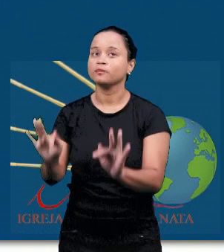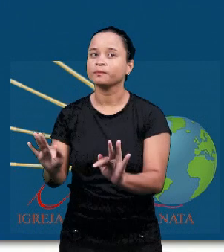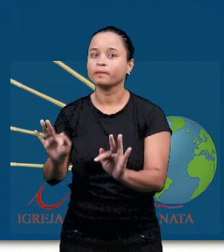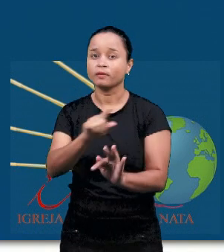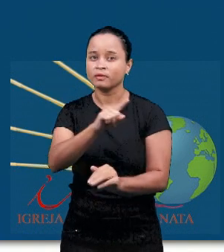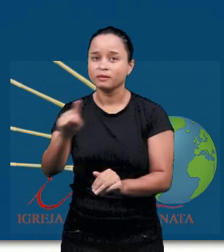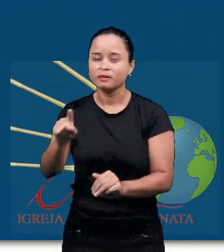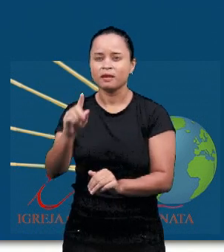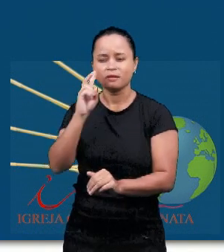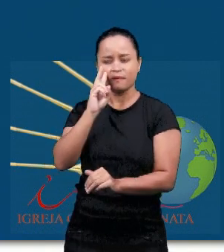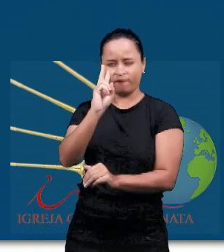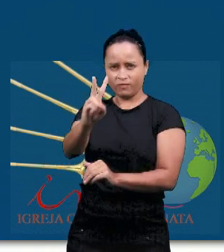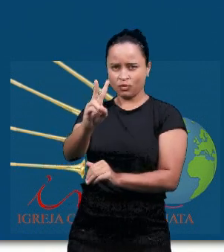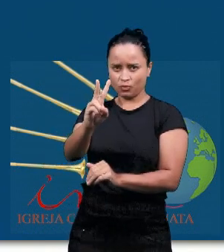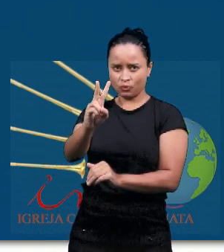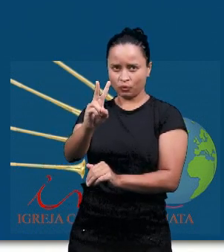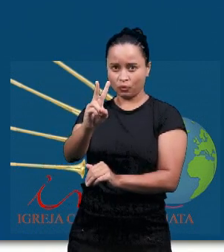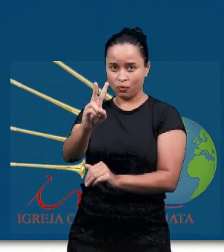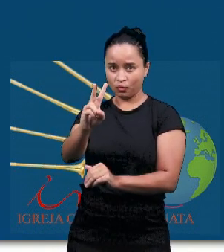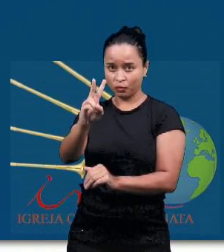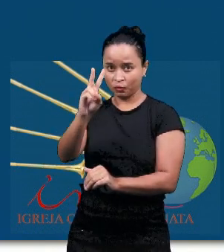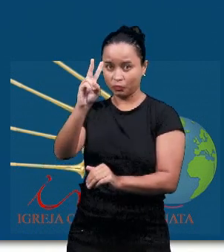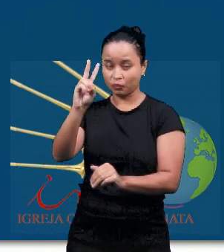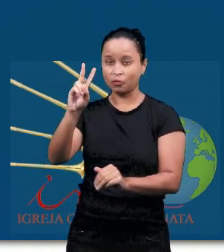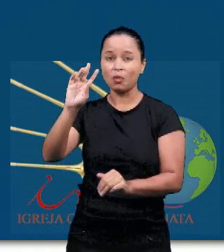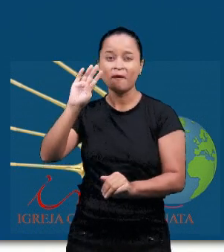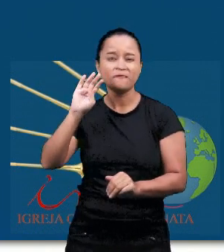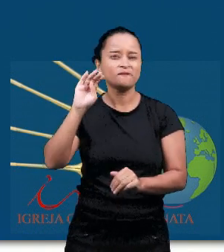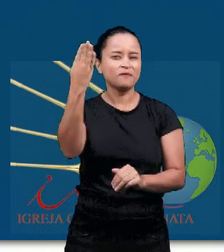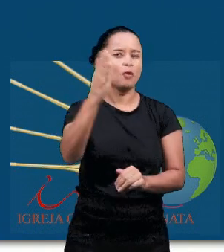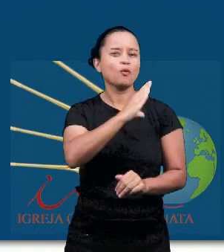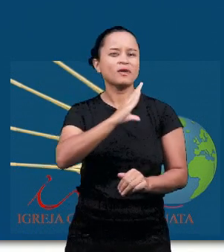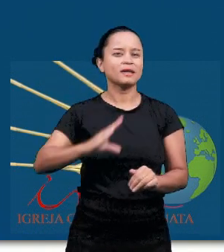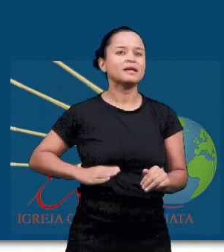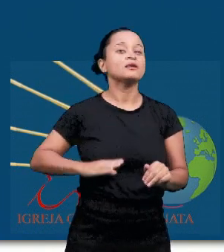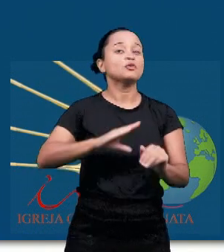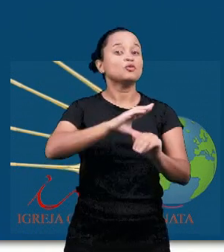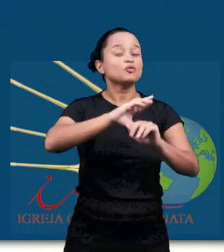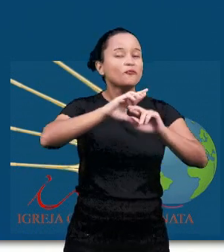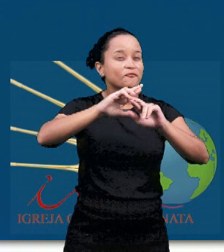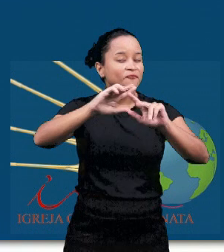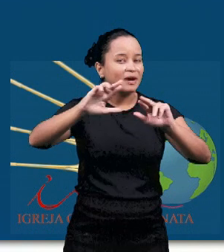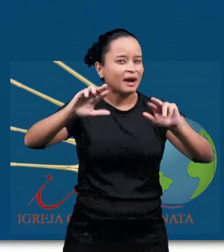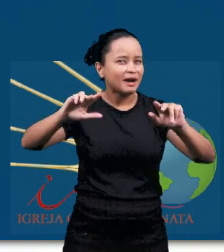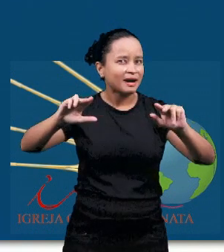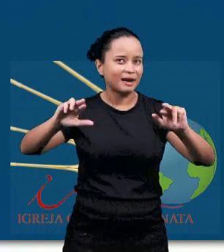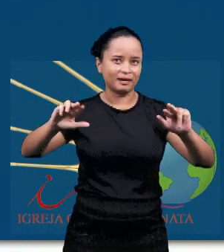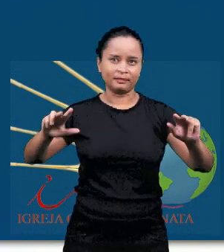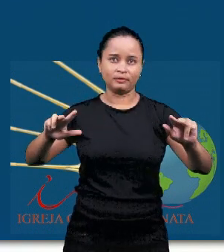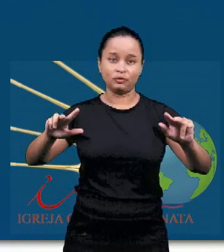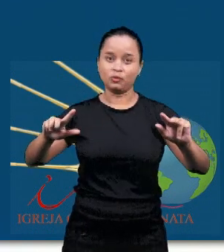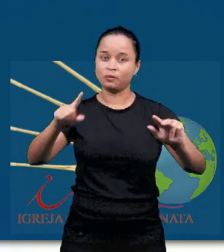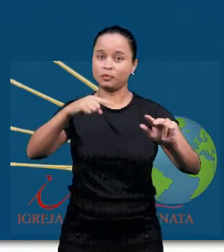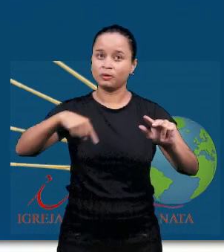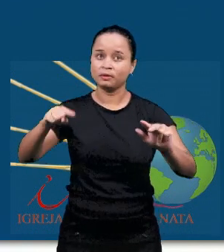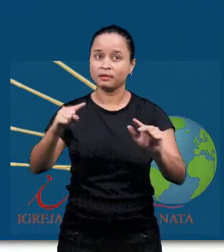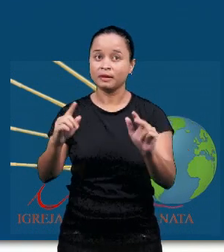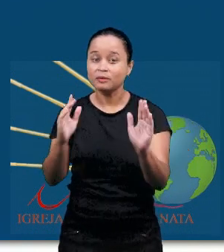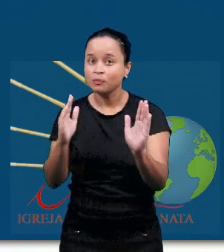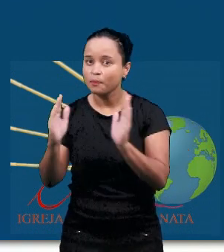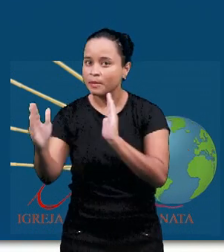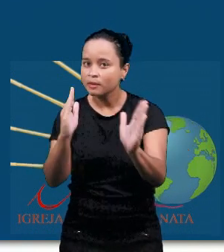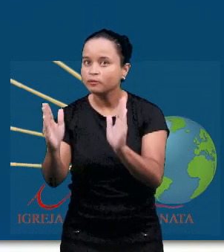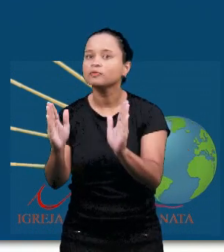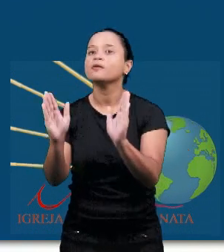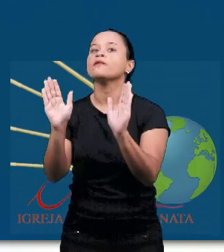au pluriel, par où nous connaissons que c'est déjà la dernière heure. Donc la dernière heure, c'est ce moment que nous vivons,